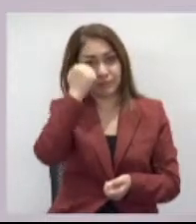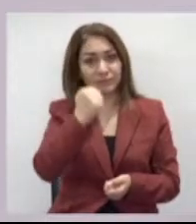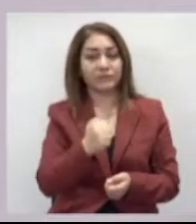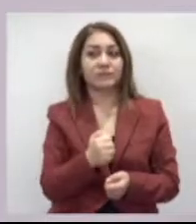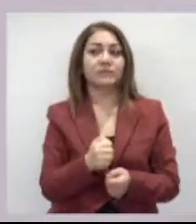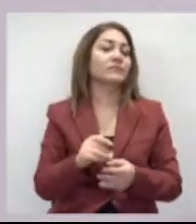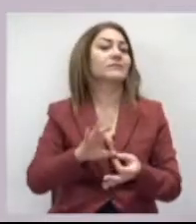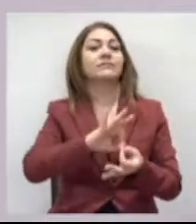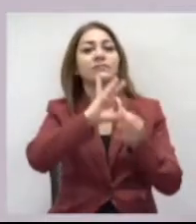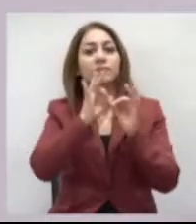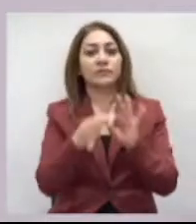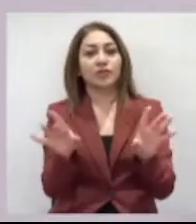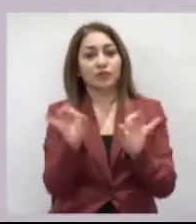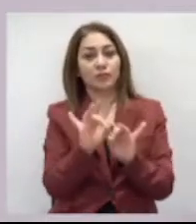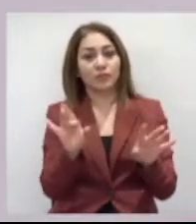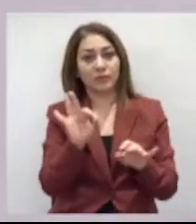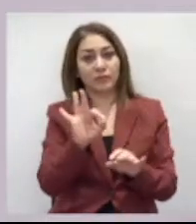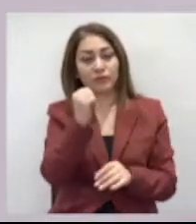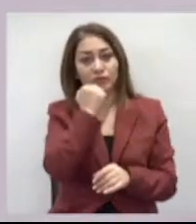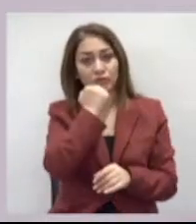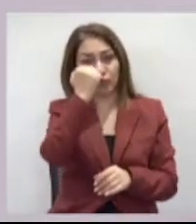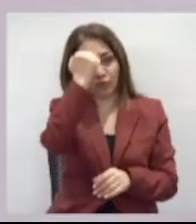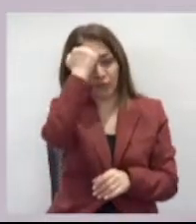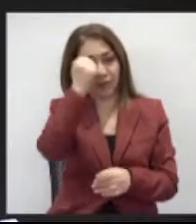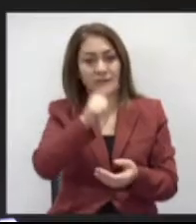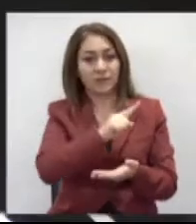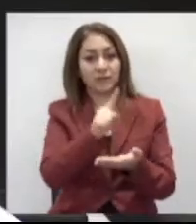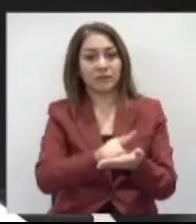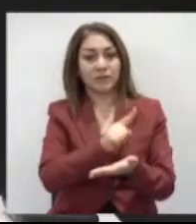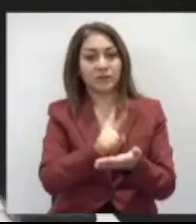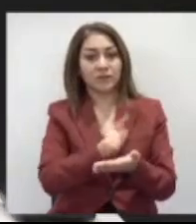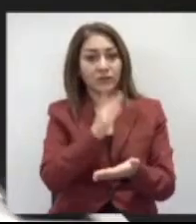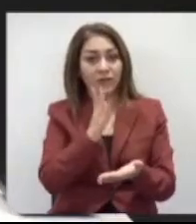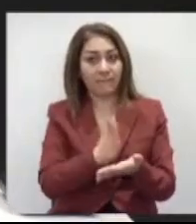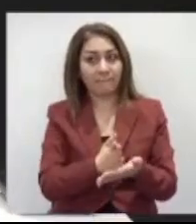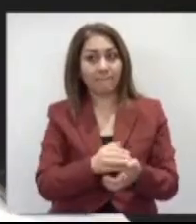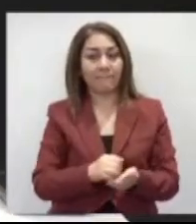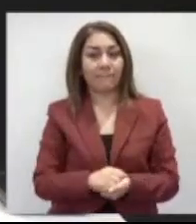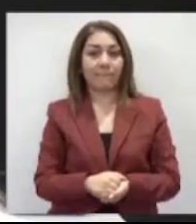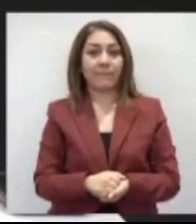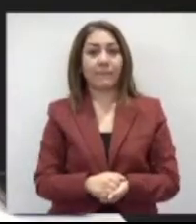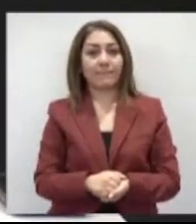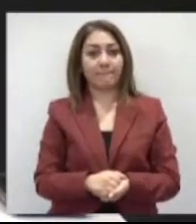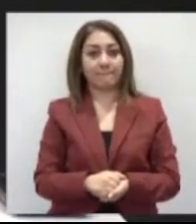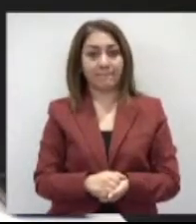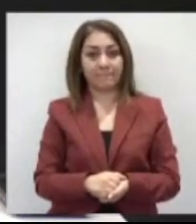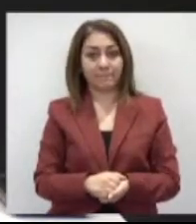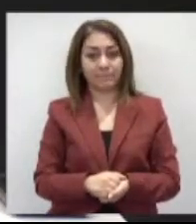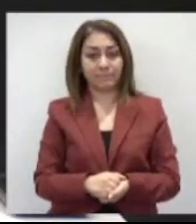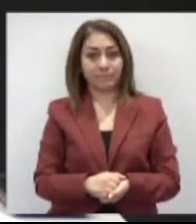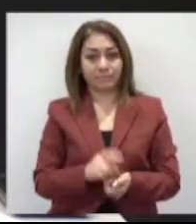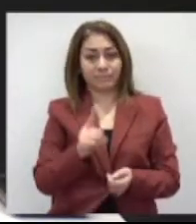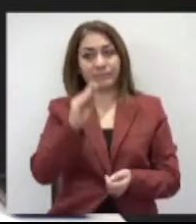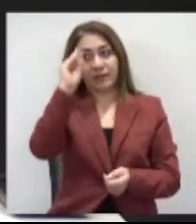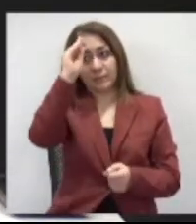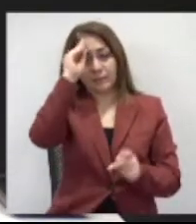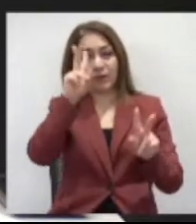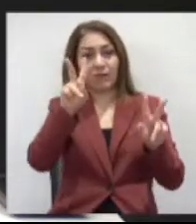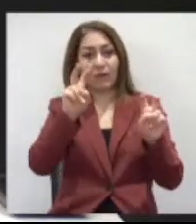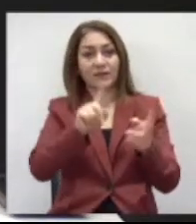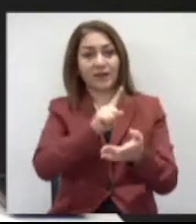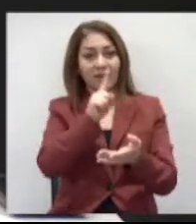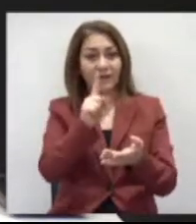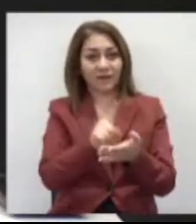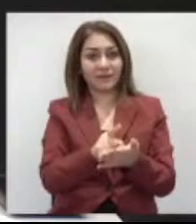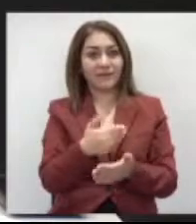բավականին մարակրկիտ ներկայացնելու համար։ Ես մի քանի հարցեր ունեմ, հա, որոնք մեթոդաբանական բնույթ են կրում։ Մեկը շատ բովանդակային է, եւ